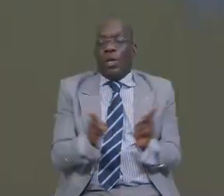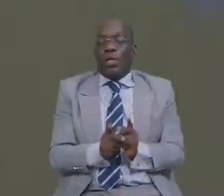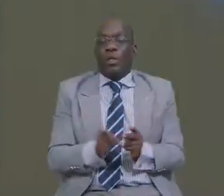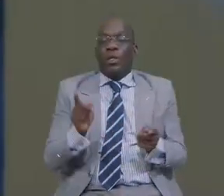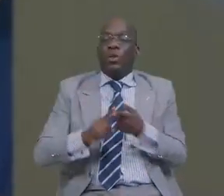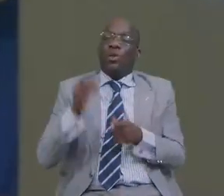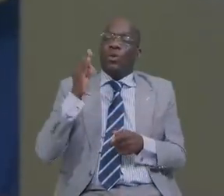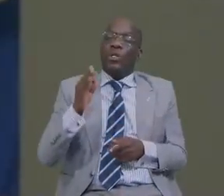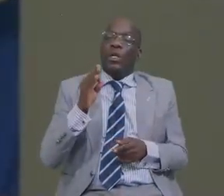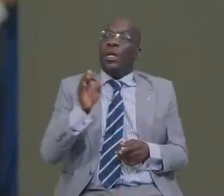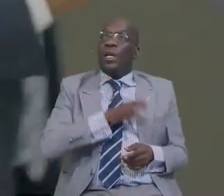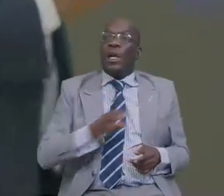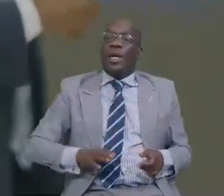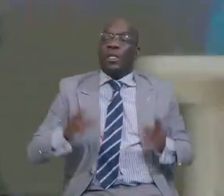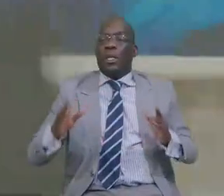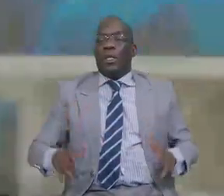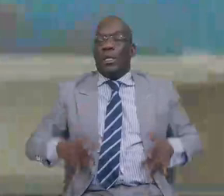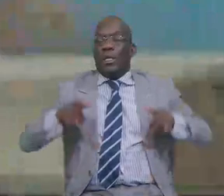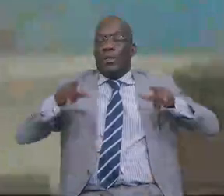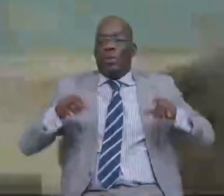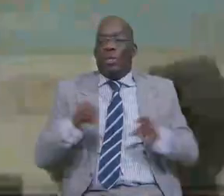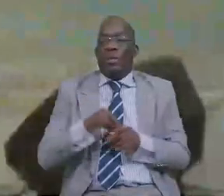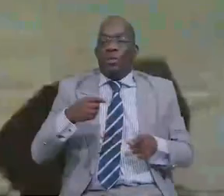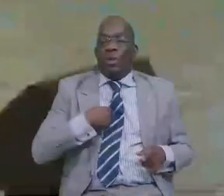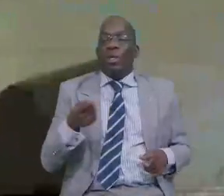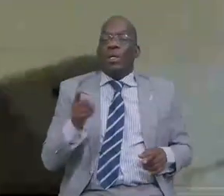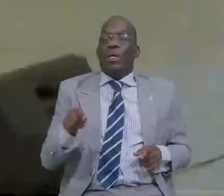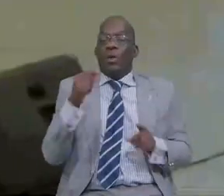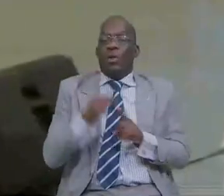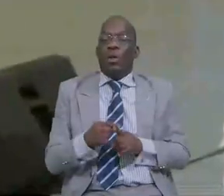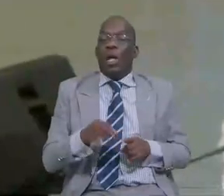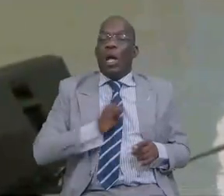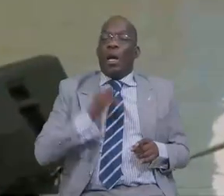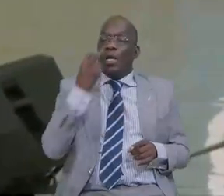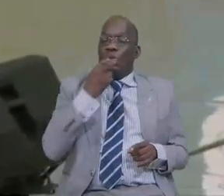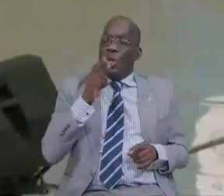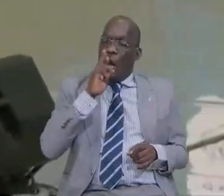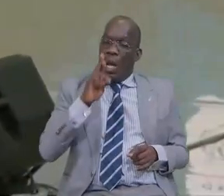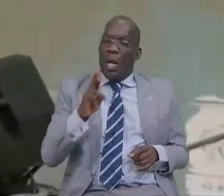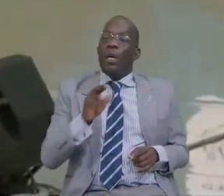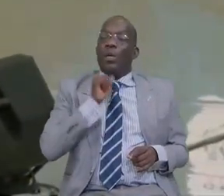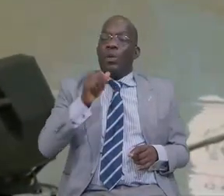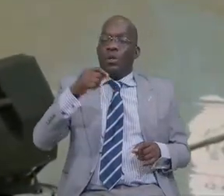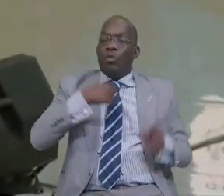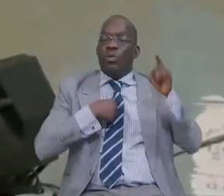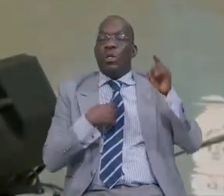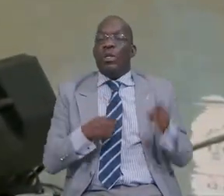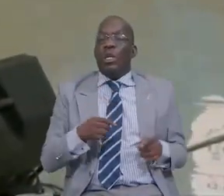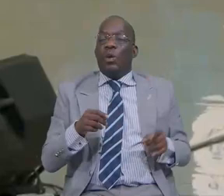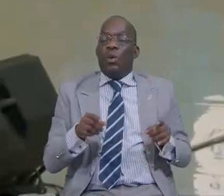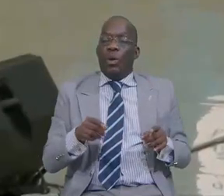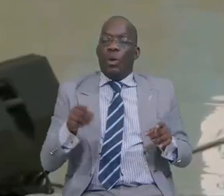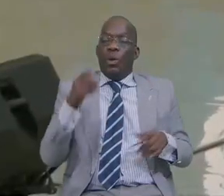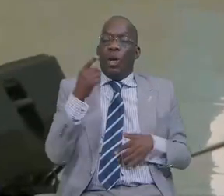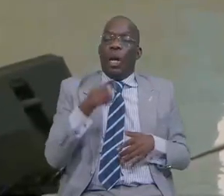prêcher, Christ demeure en moi. Les paroles que je dis, ce n'est pas moi. Je peux me sentir fatigué,